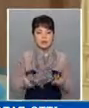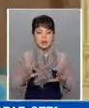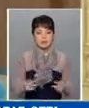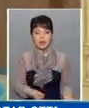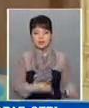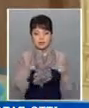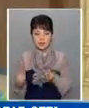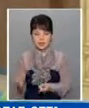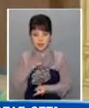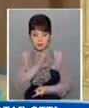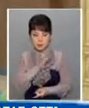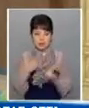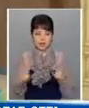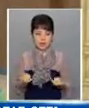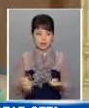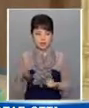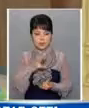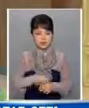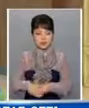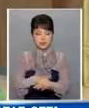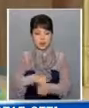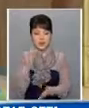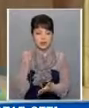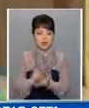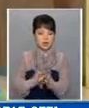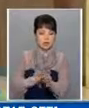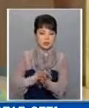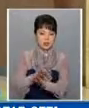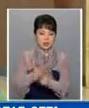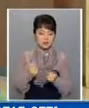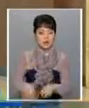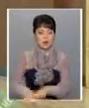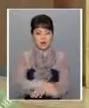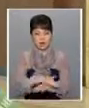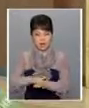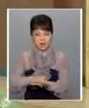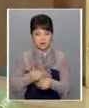көшірді. Осыдан ары қарай да біздің өзіміздің қойылған міндеттерімізді атқарып, халықтың тыныштығын қорғай береміз.